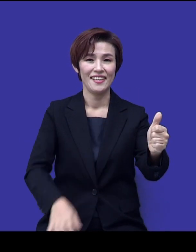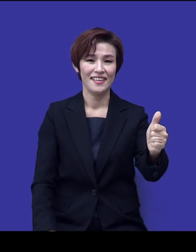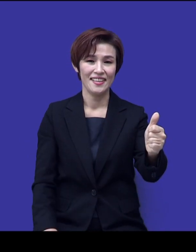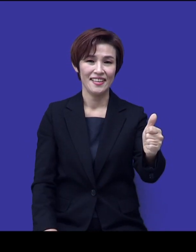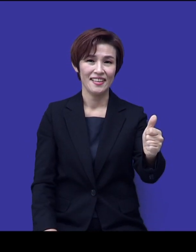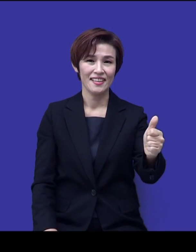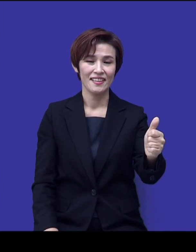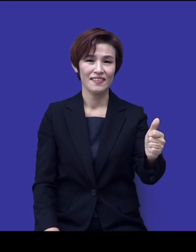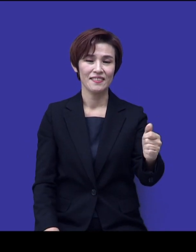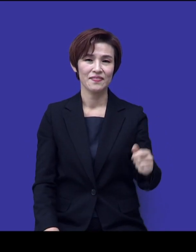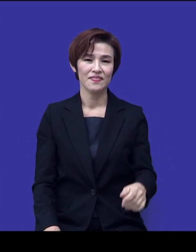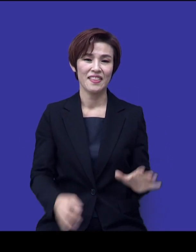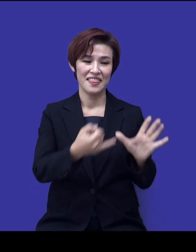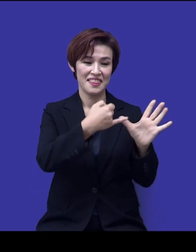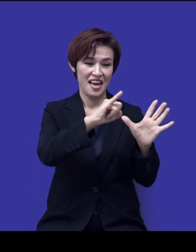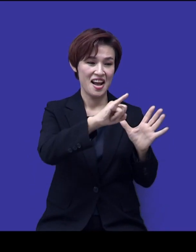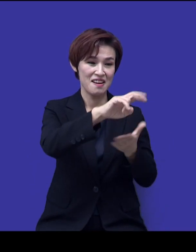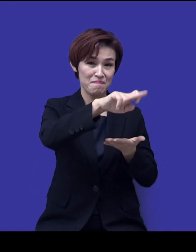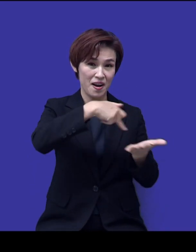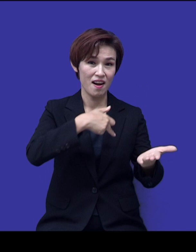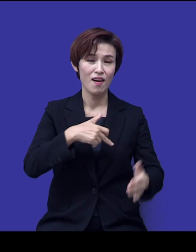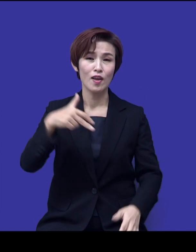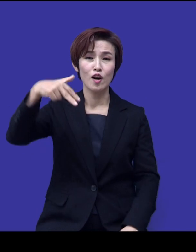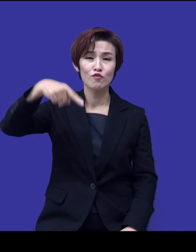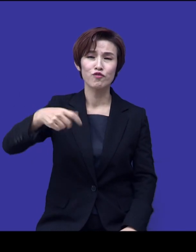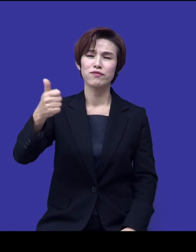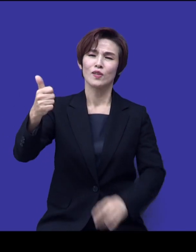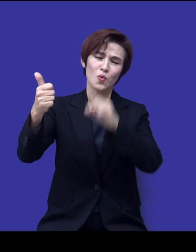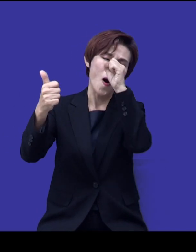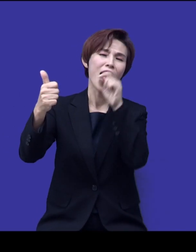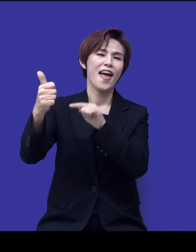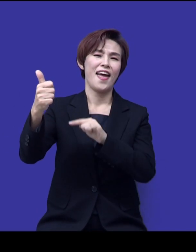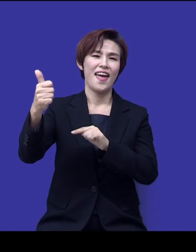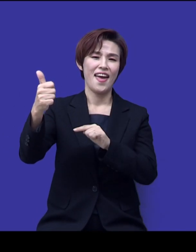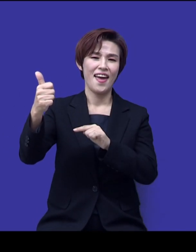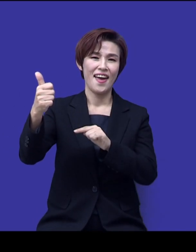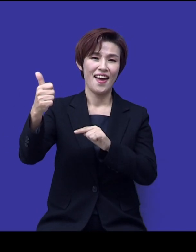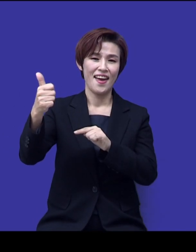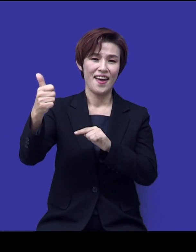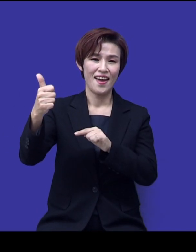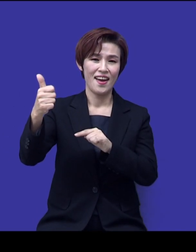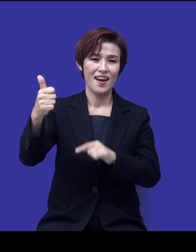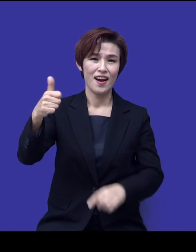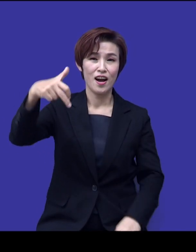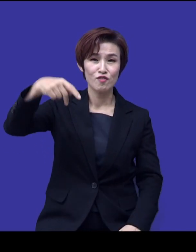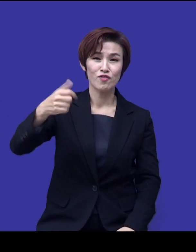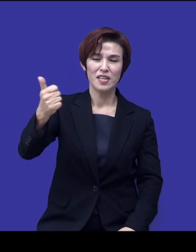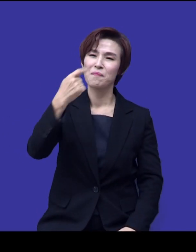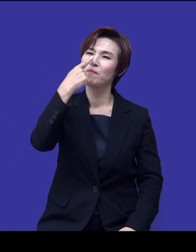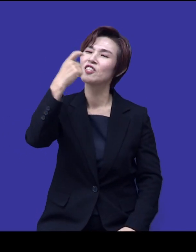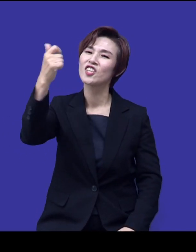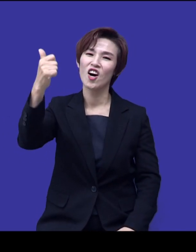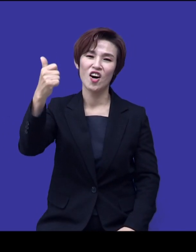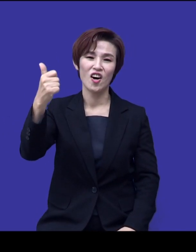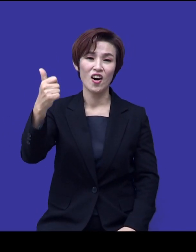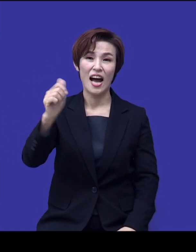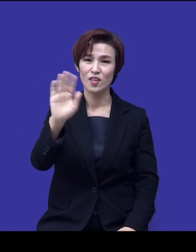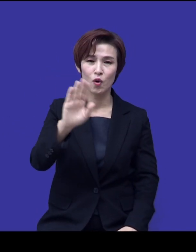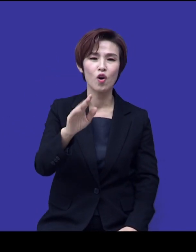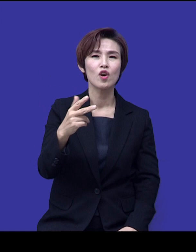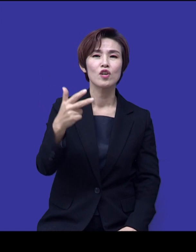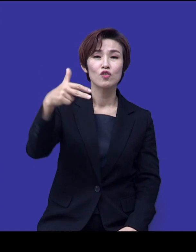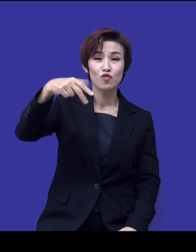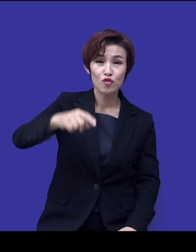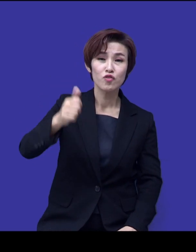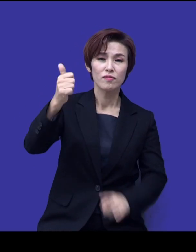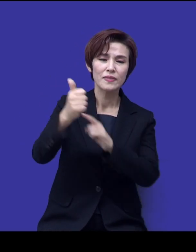큰 동생, 큰 딸이 네. 나 주영호 씨 되게 좋아. 재밌는 게 주영훈 씨 멋져고 잘생겼어가 아니고 네. 주영